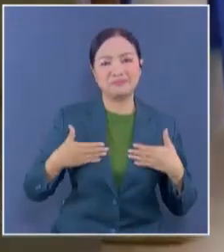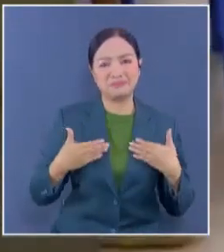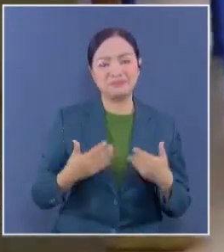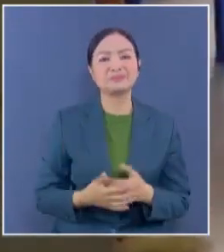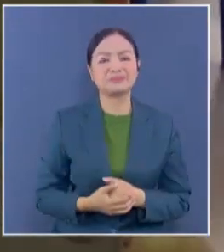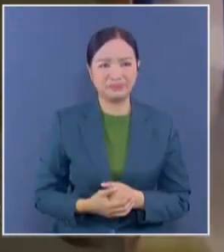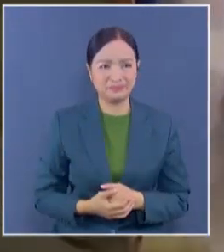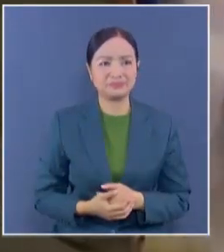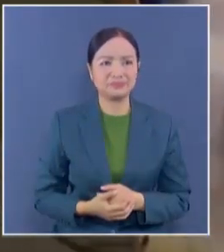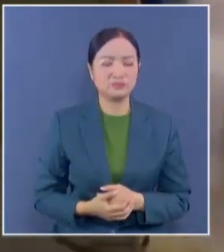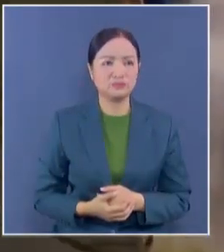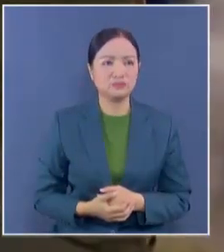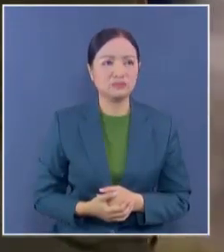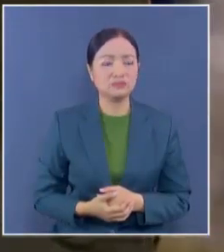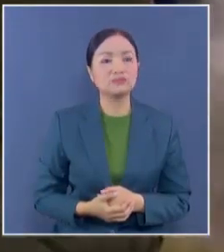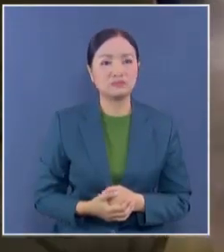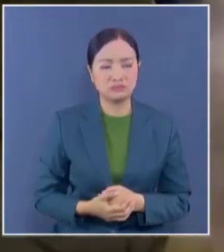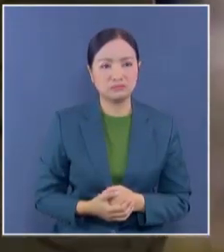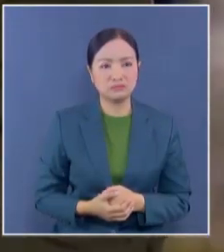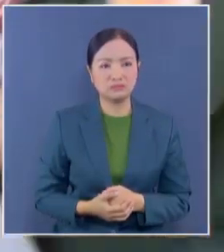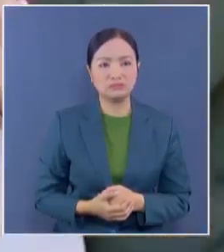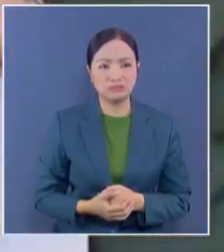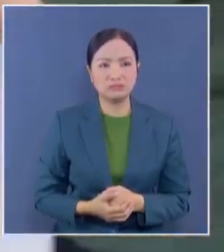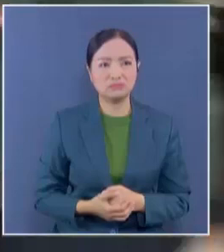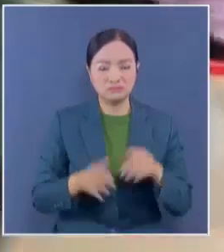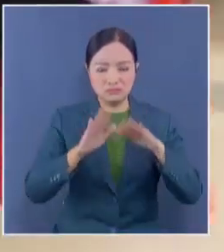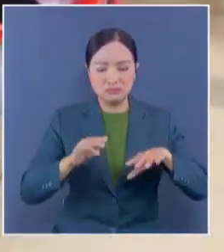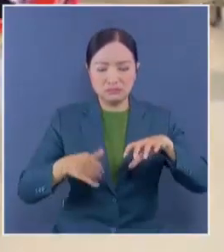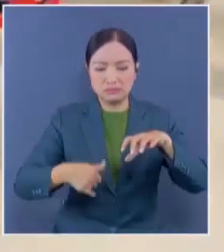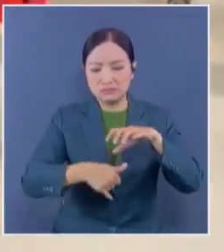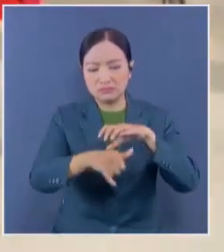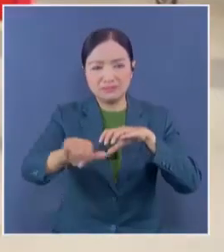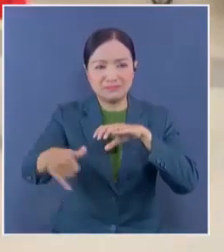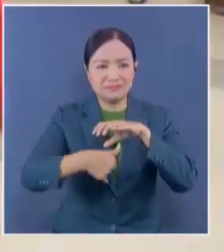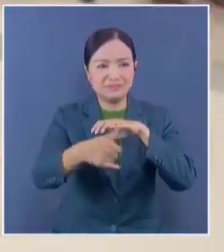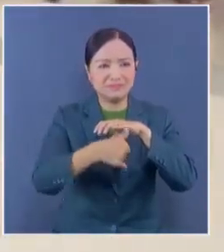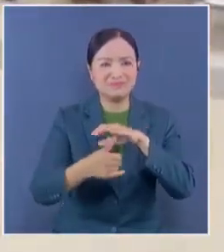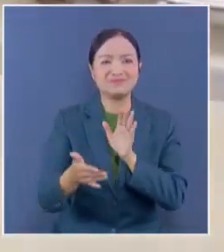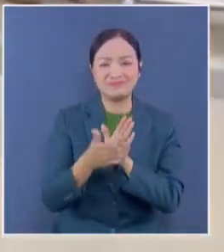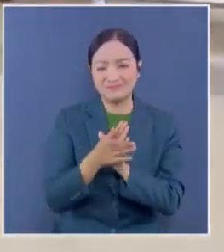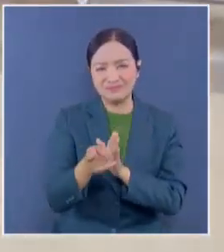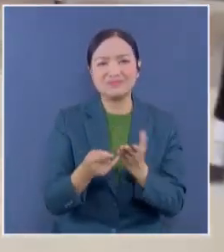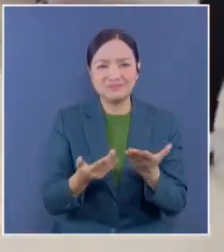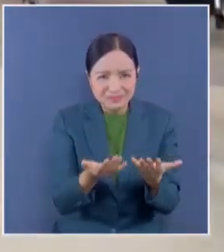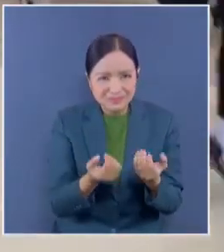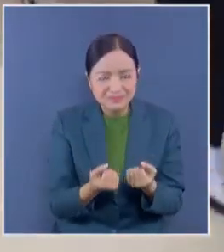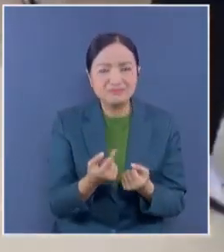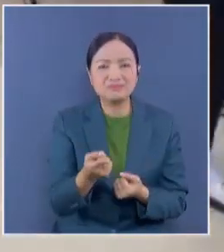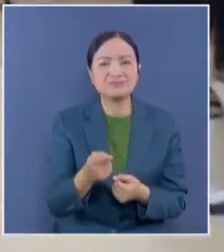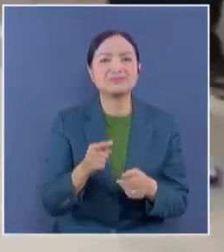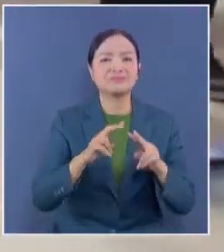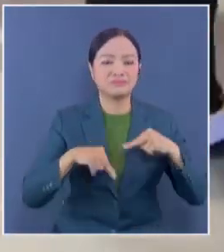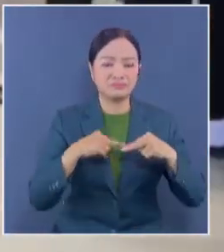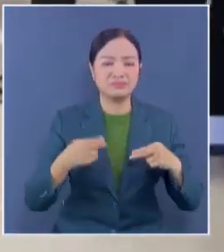สุขกันแบบนี้แต่ว่าไม่ใช่น้องๆที่ป่วยอยู่บนเตียงอย่างเดียวนะเด็กๆที่อยู่ละแวกนั้นเองก็เข้ามาร่วมด้วยนะครับมาร่วมรับความสุขจากพี่ๆด้ว